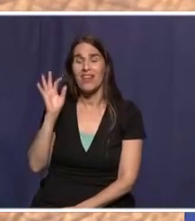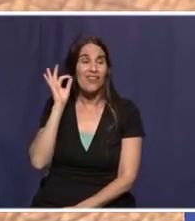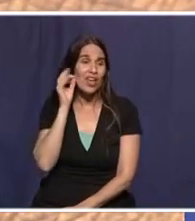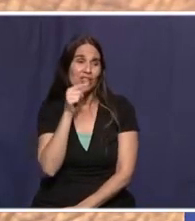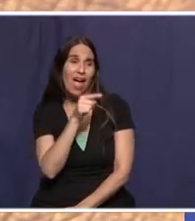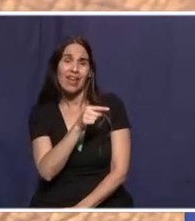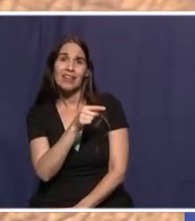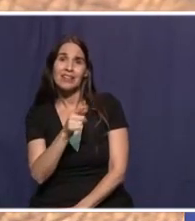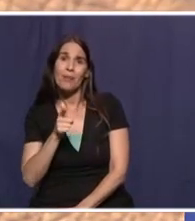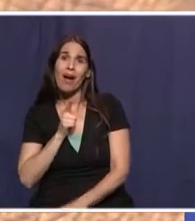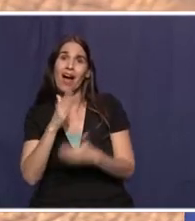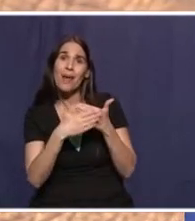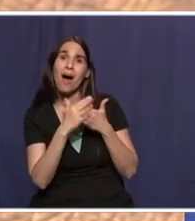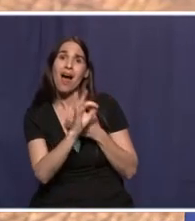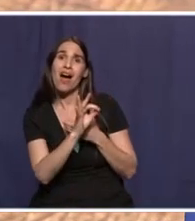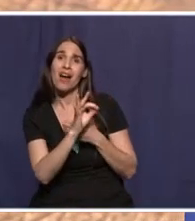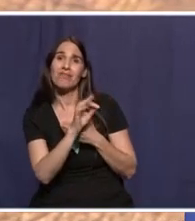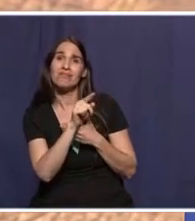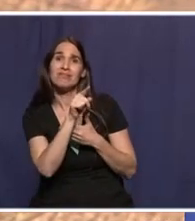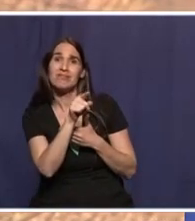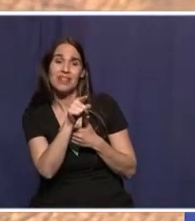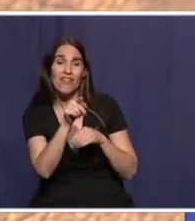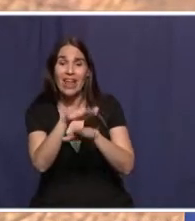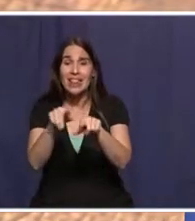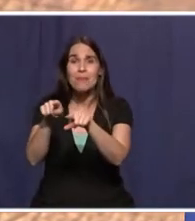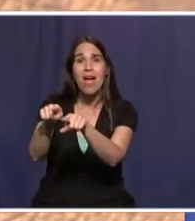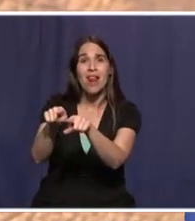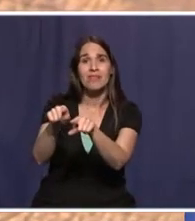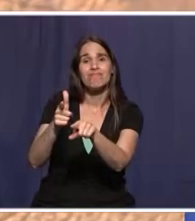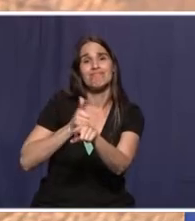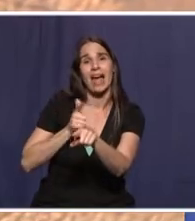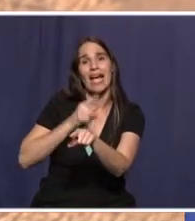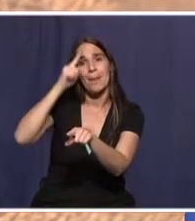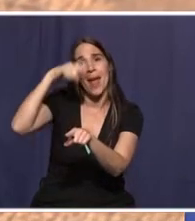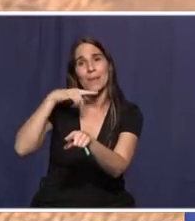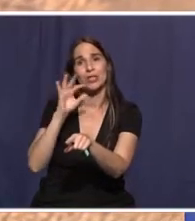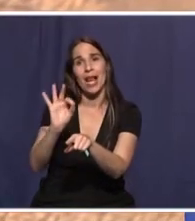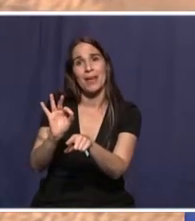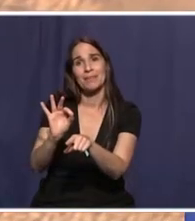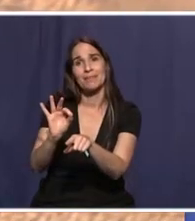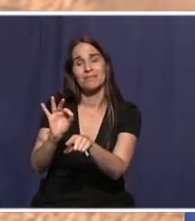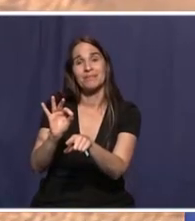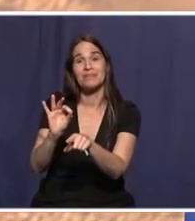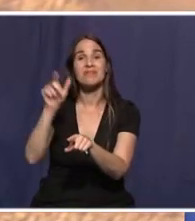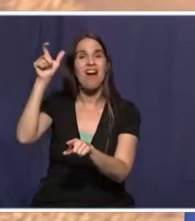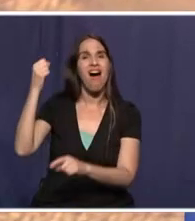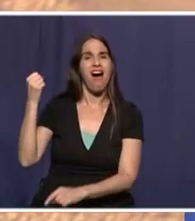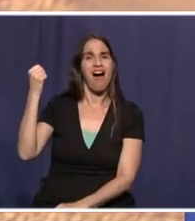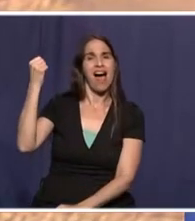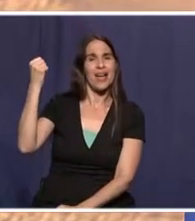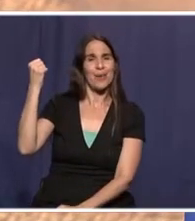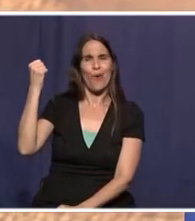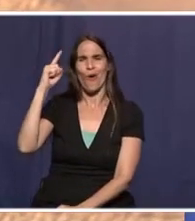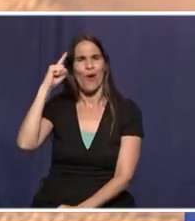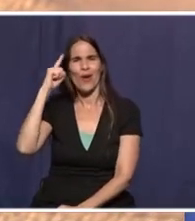ההיא שממתינה לבעלה האהוב, והילדים הללו אשר ממתינים לאביהם. הגיבור אינני יודע